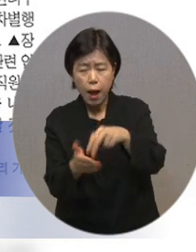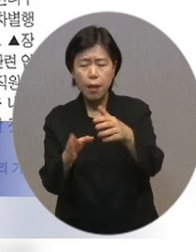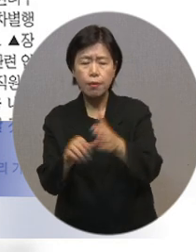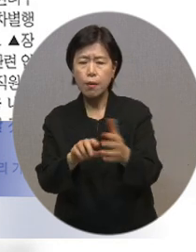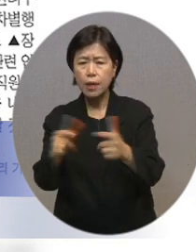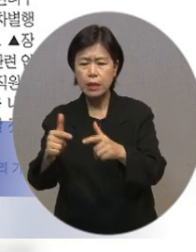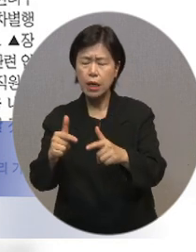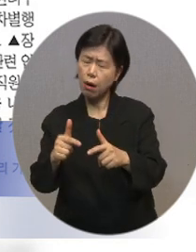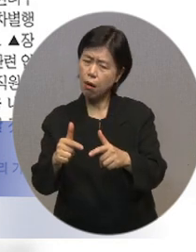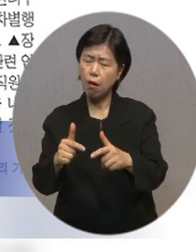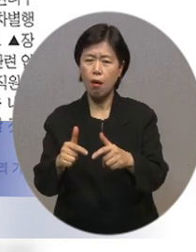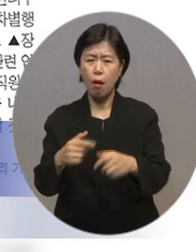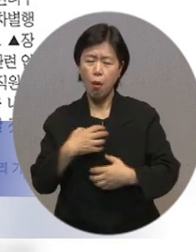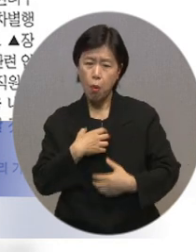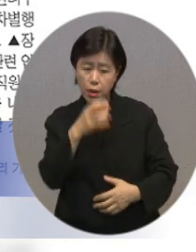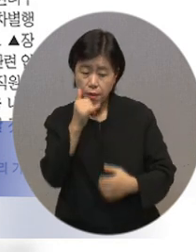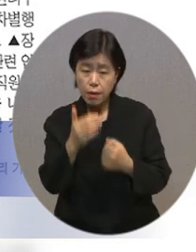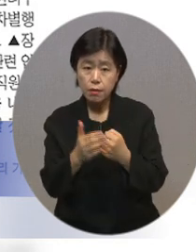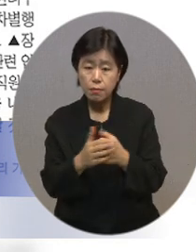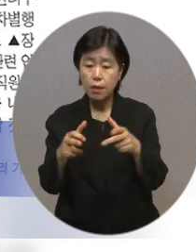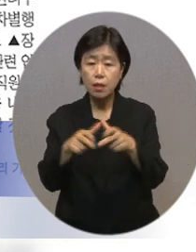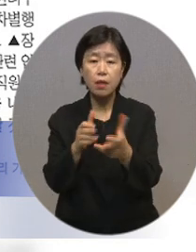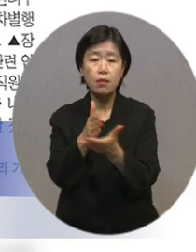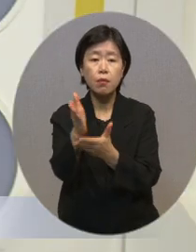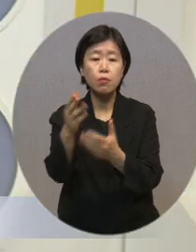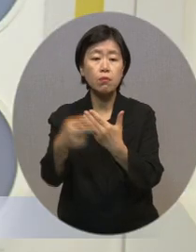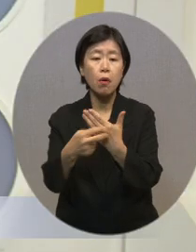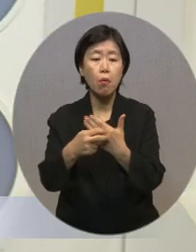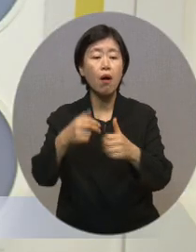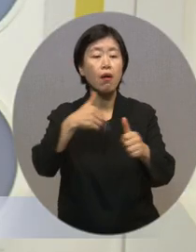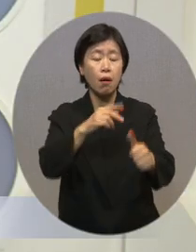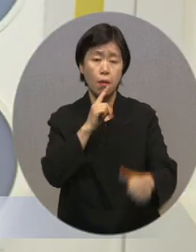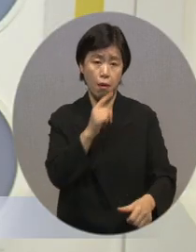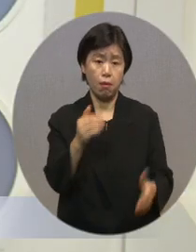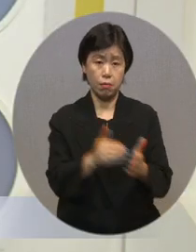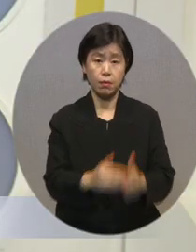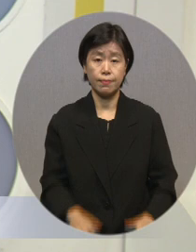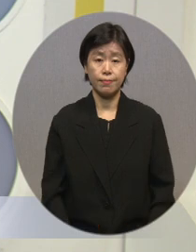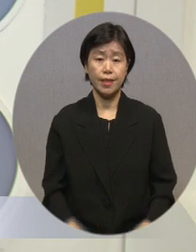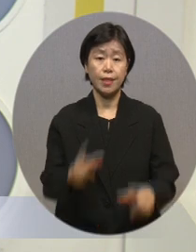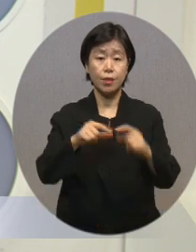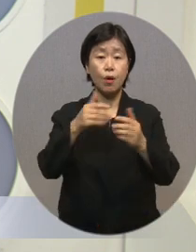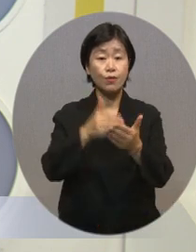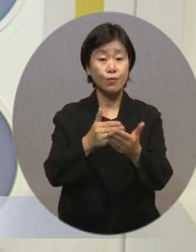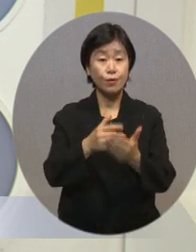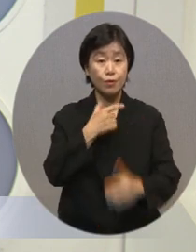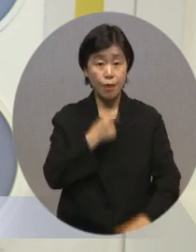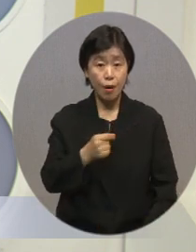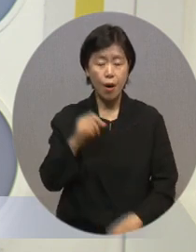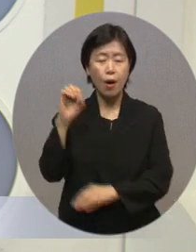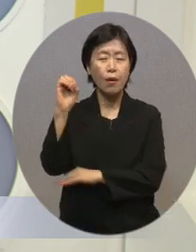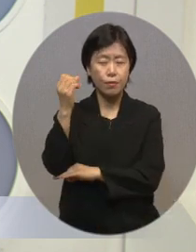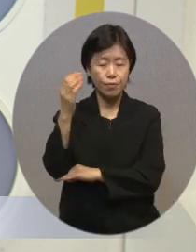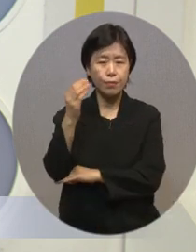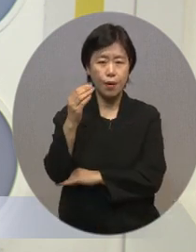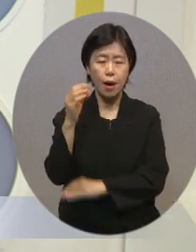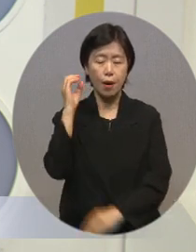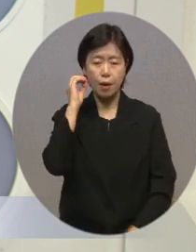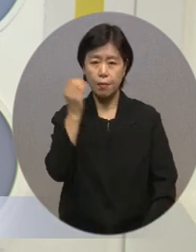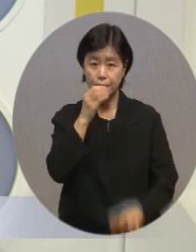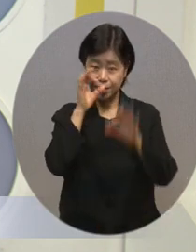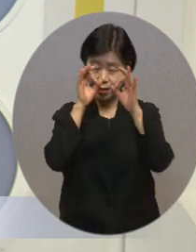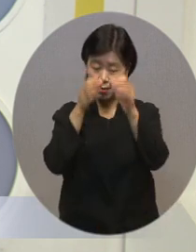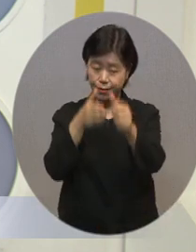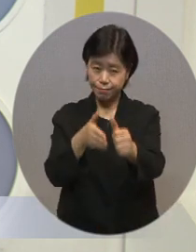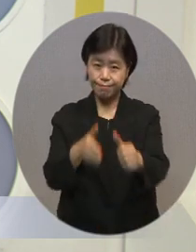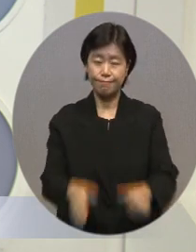치과로 전원을 안내했다고 주장했습니다 더 자세한 뉴스는 장애인 신문과 웰페어 뉴스 홈페이지를 통해 확인할